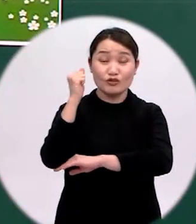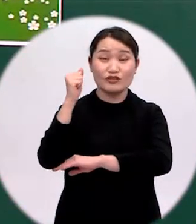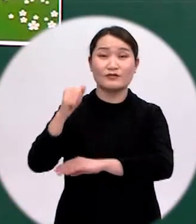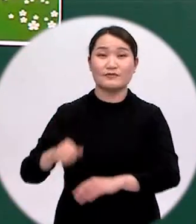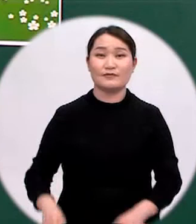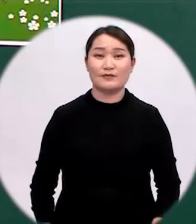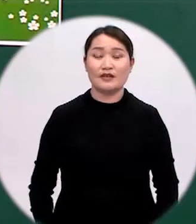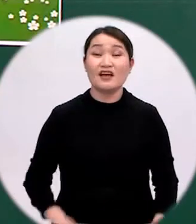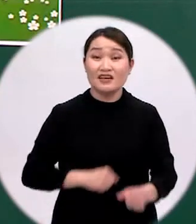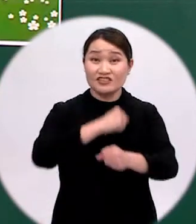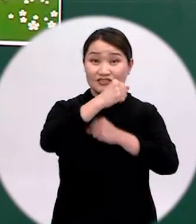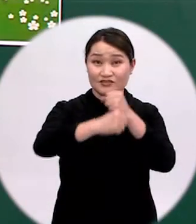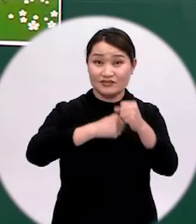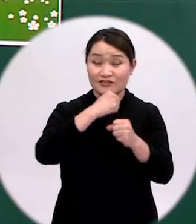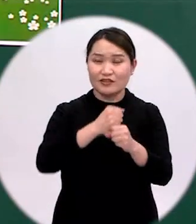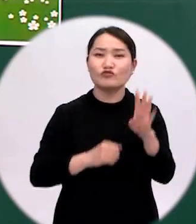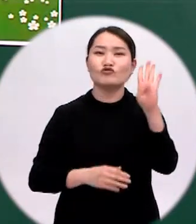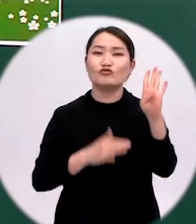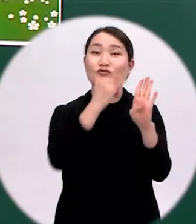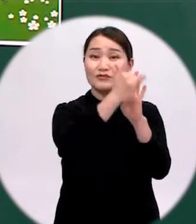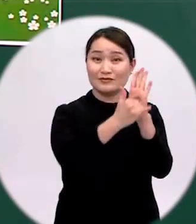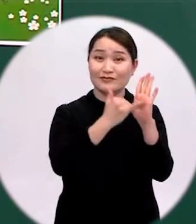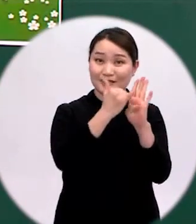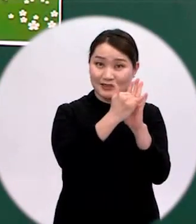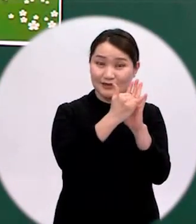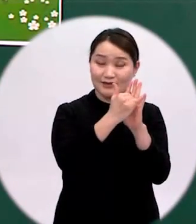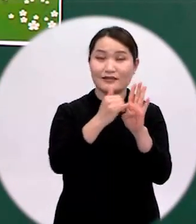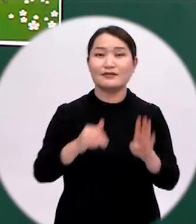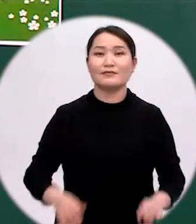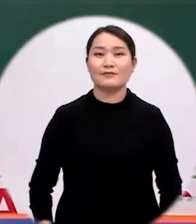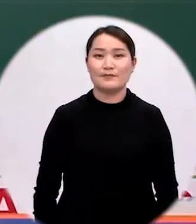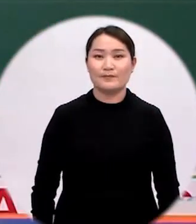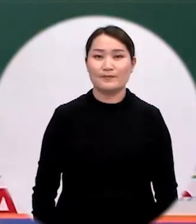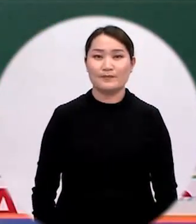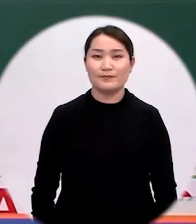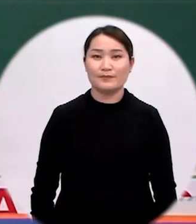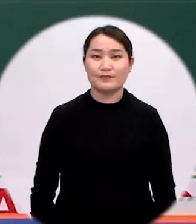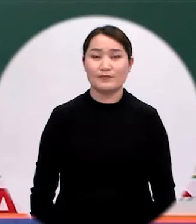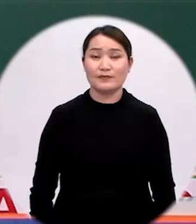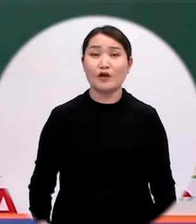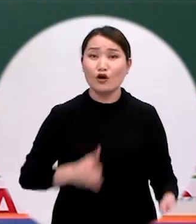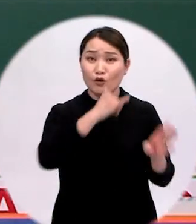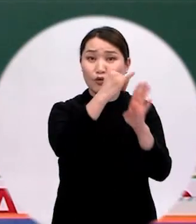эдгээр үлрэлүүдийг жилийн 4 үлрэл хэмээн нэрлэдэг байх нь үлрэлүүд нь